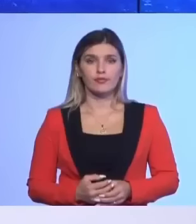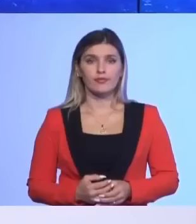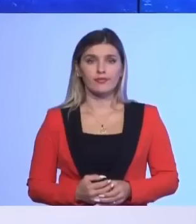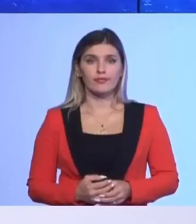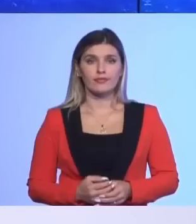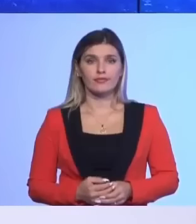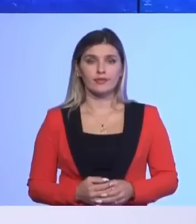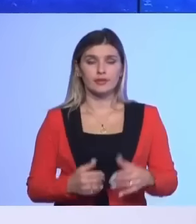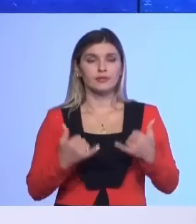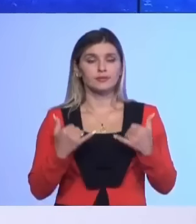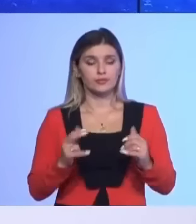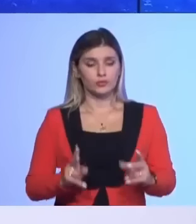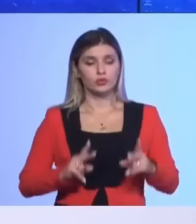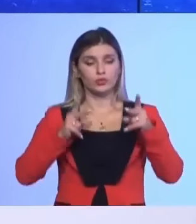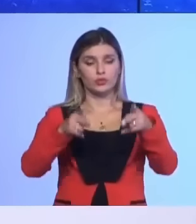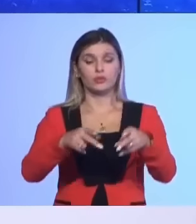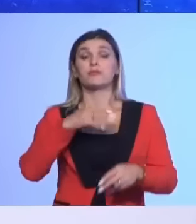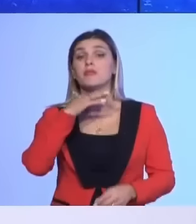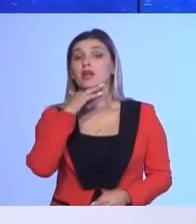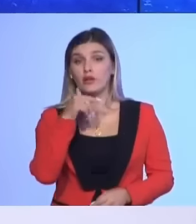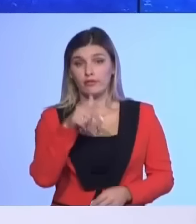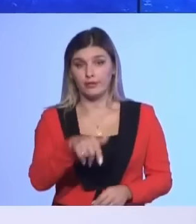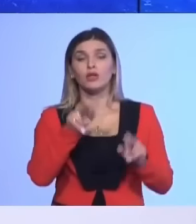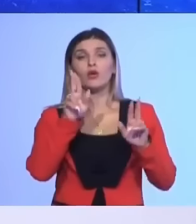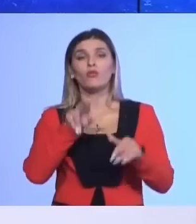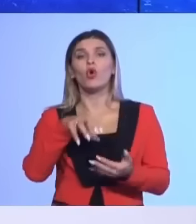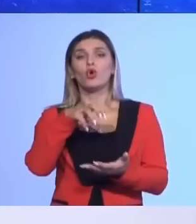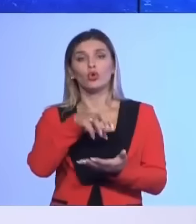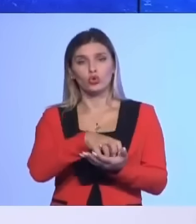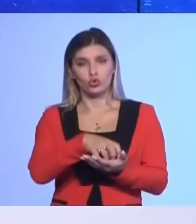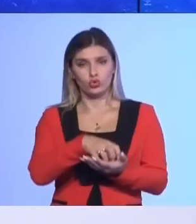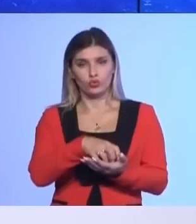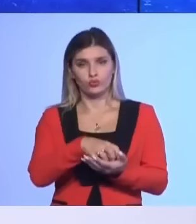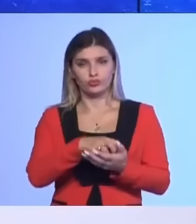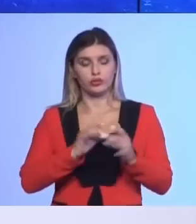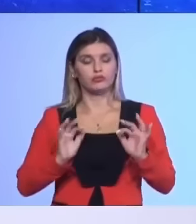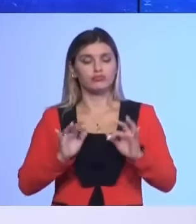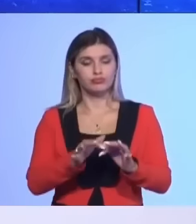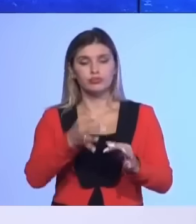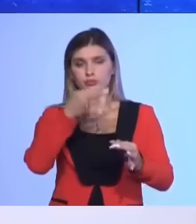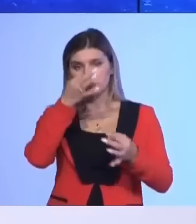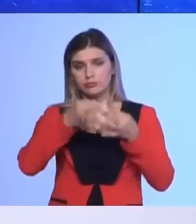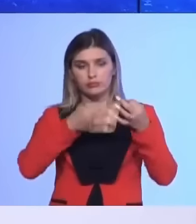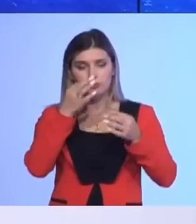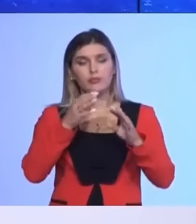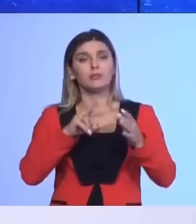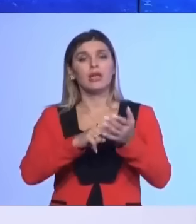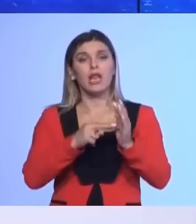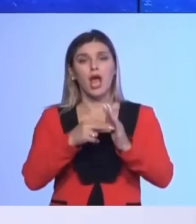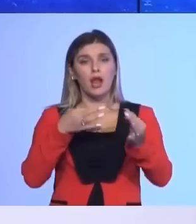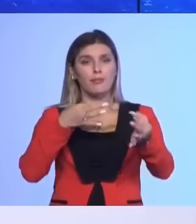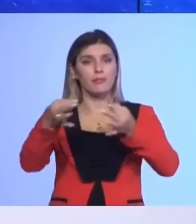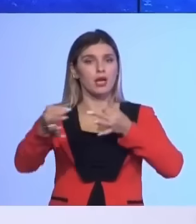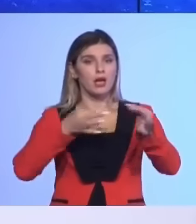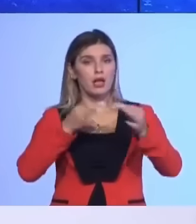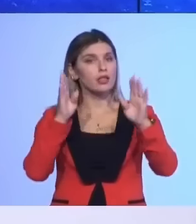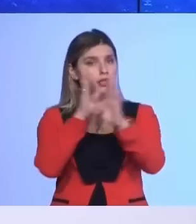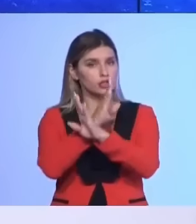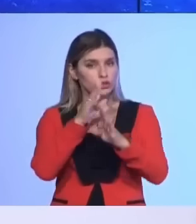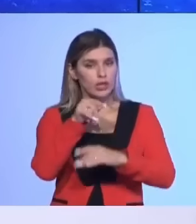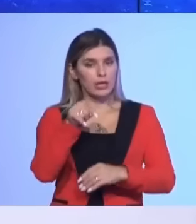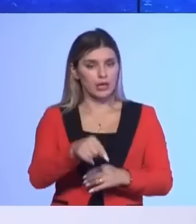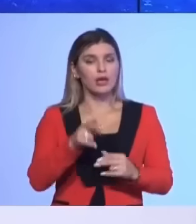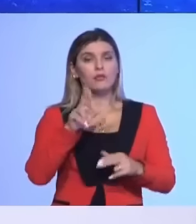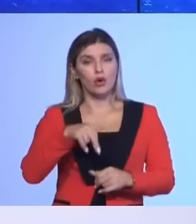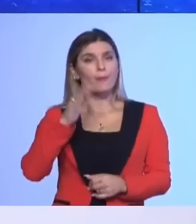Në terren në urën e Ibrit në Mitrovic kanë dalë ekipet cilat po bëjnë matjen e stabilitetit urës. Këta aktivitet të tyre e kanë përcjell nga afër